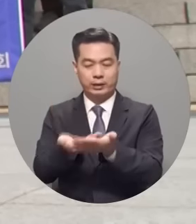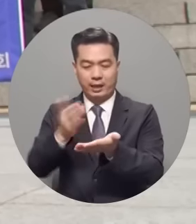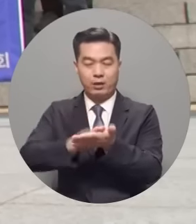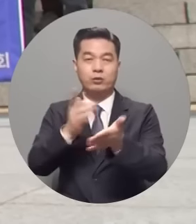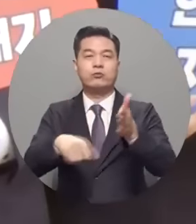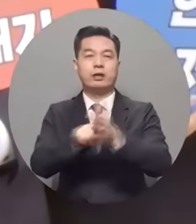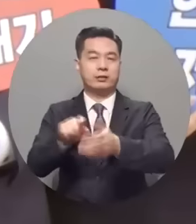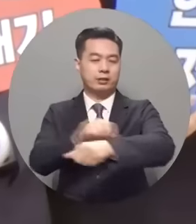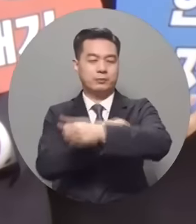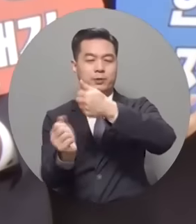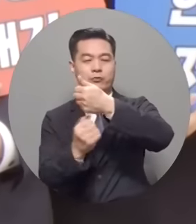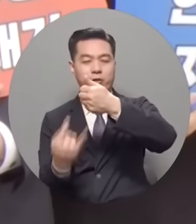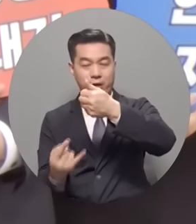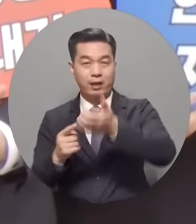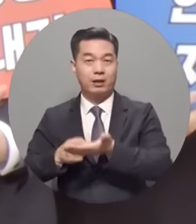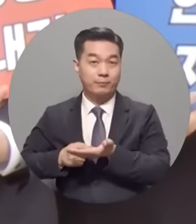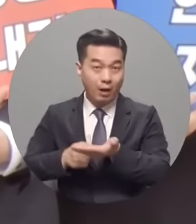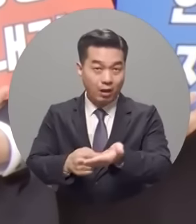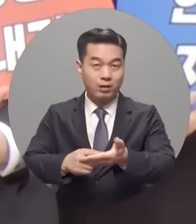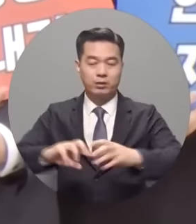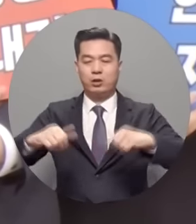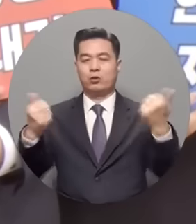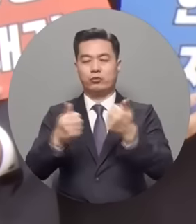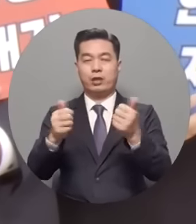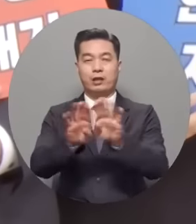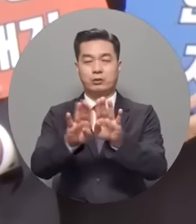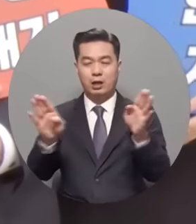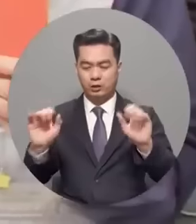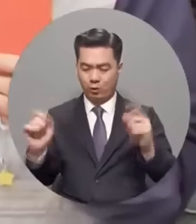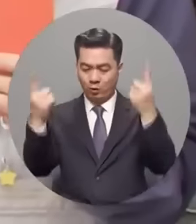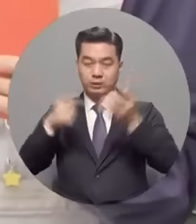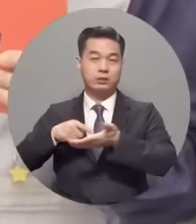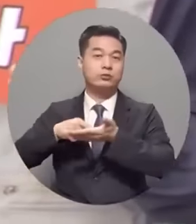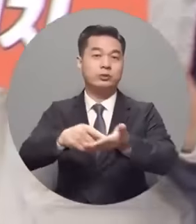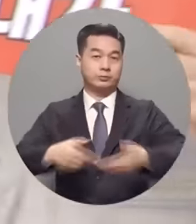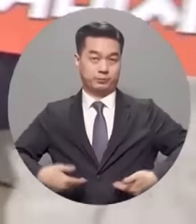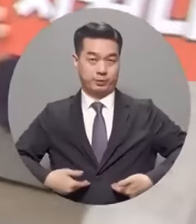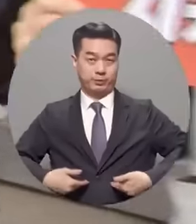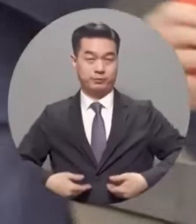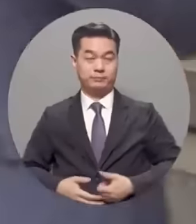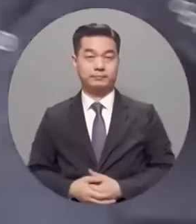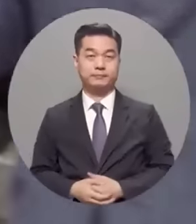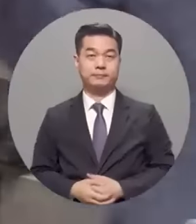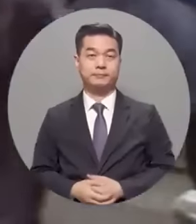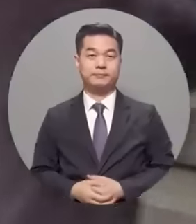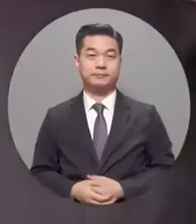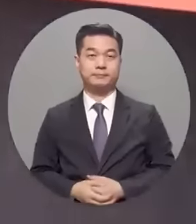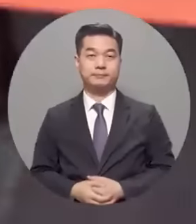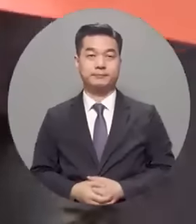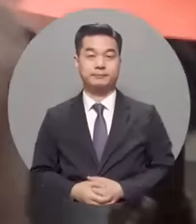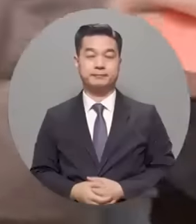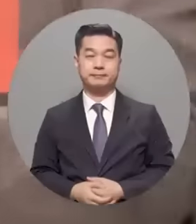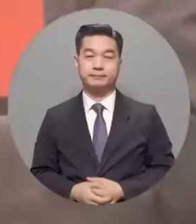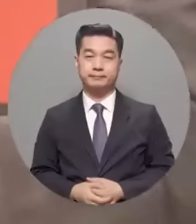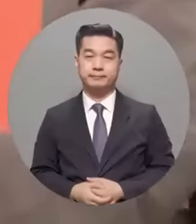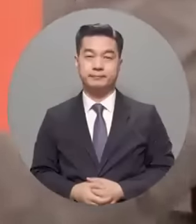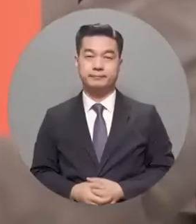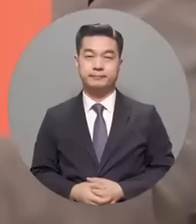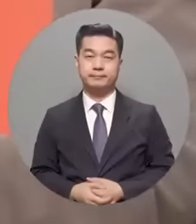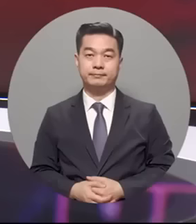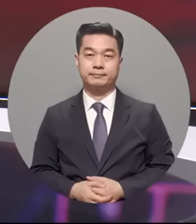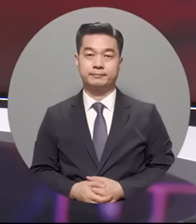특위 설치도 국회 개원과 동시에 추진하겠다고 예고했습니다. MBC 뉴스 임소정입니다.